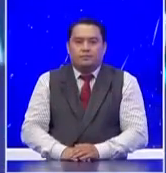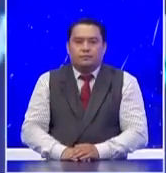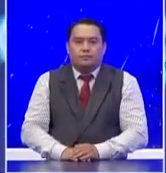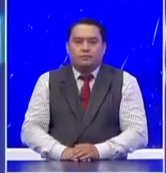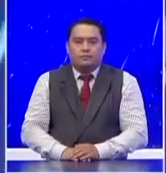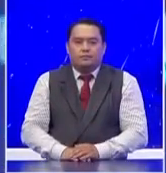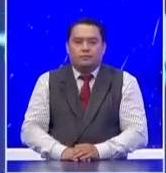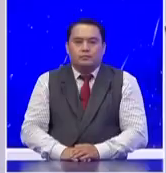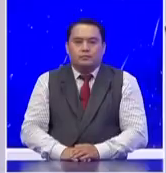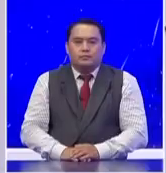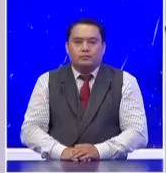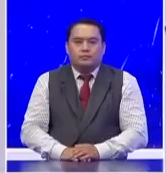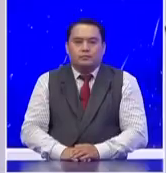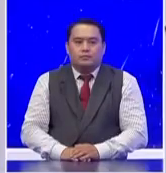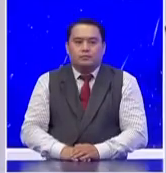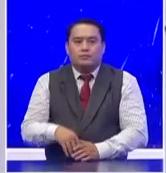Медицина қызметкерлері